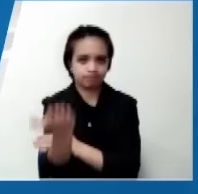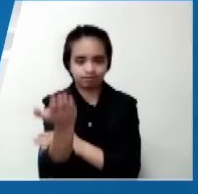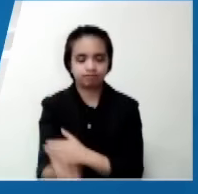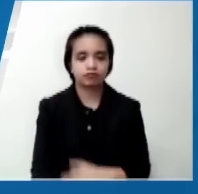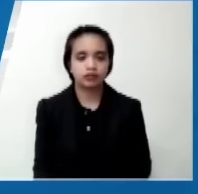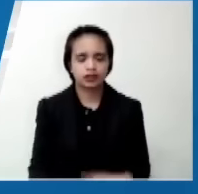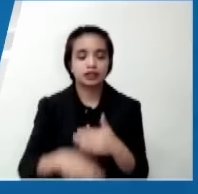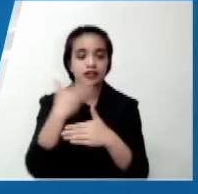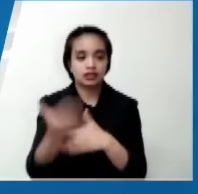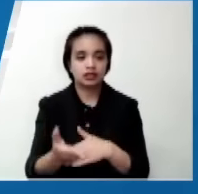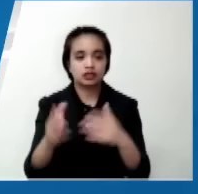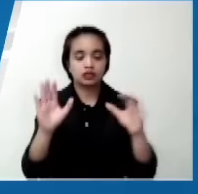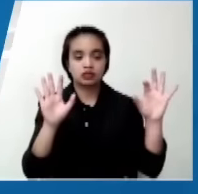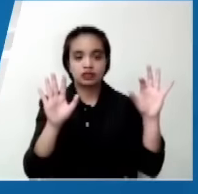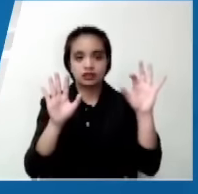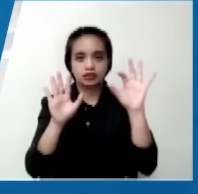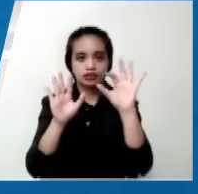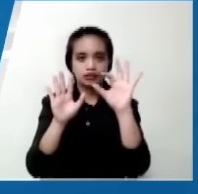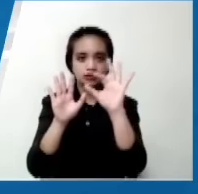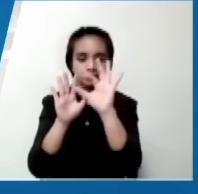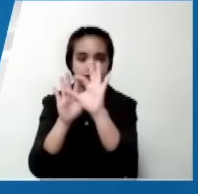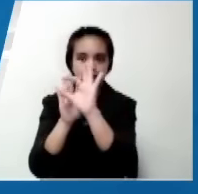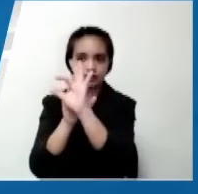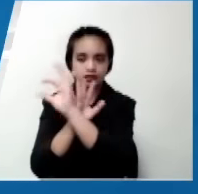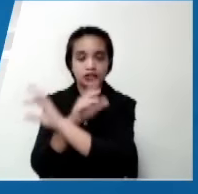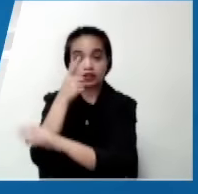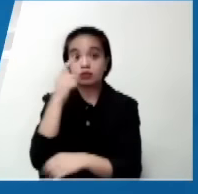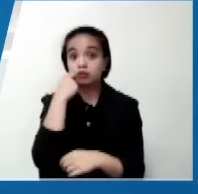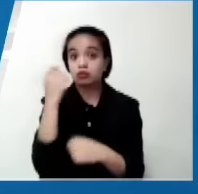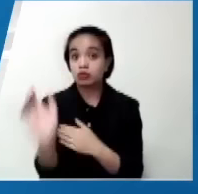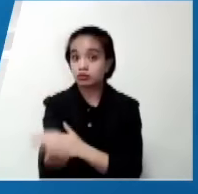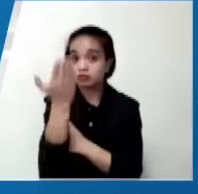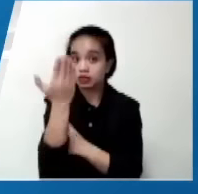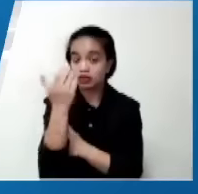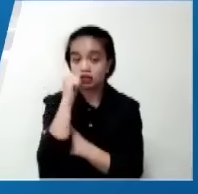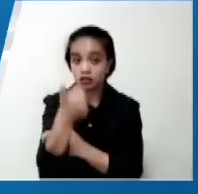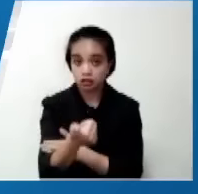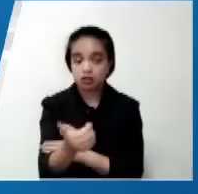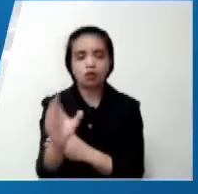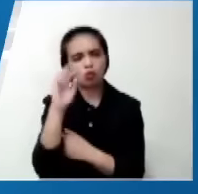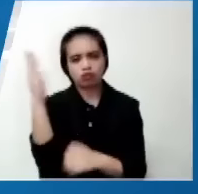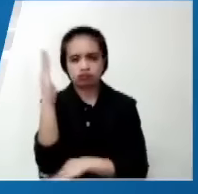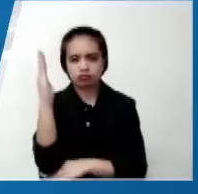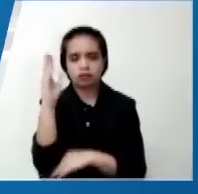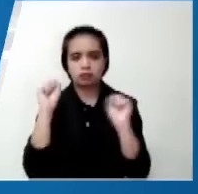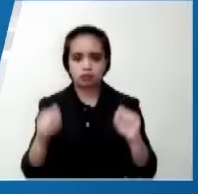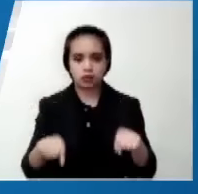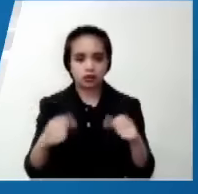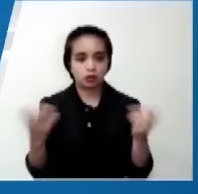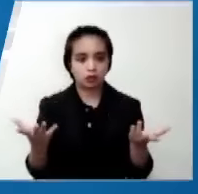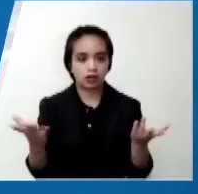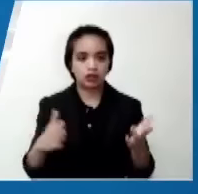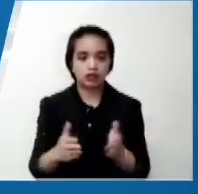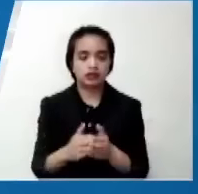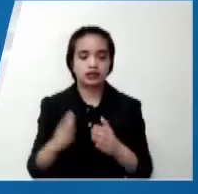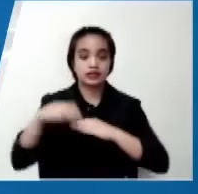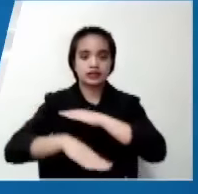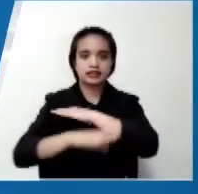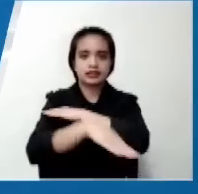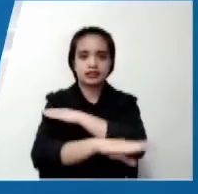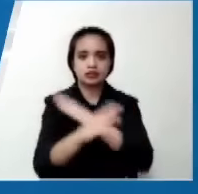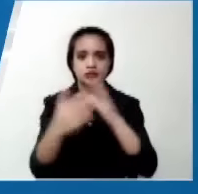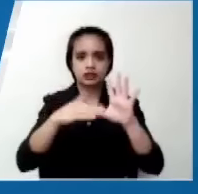nito tatawirin ito pong kalupaan ng Luzon at bukas ng umaga o kaya naman po bandang tanghali, maaari pong nasa may baybay na po yan ng La